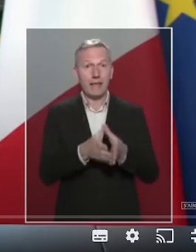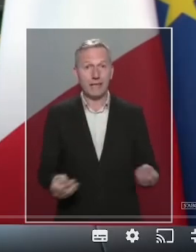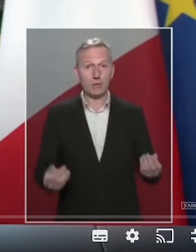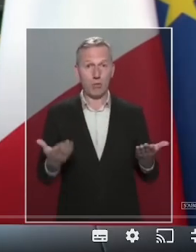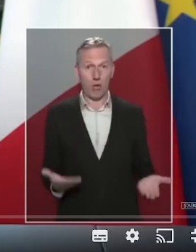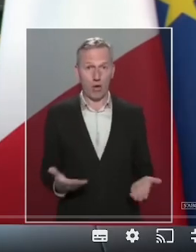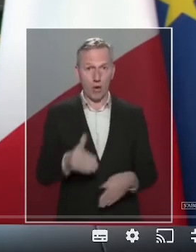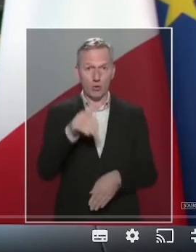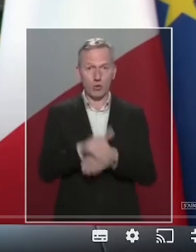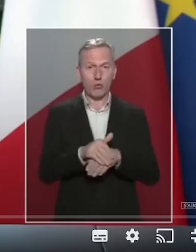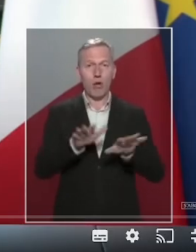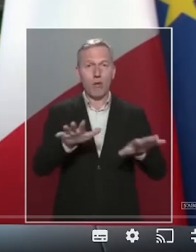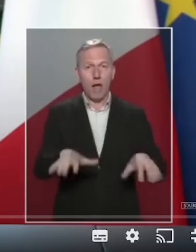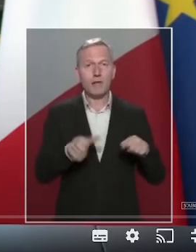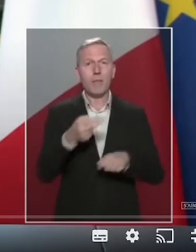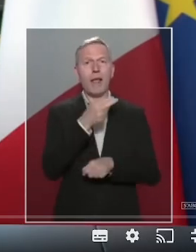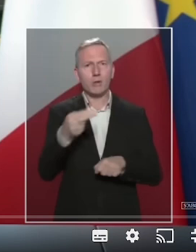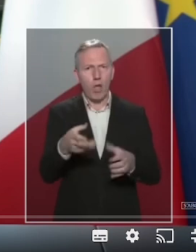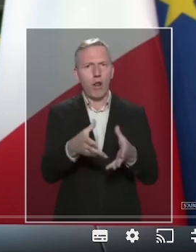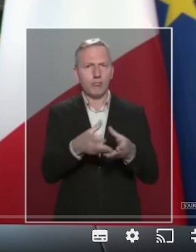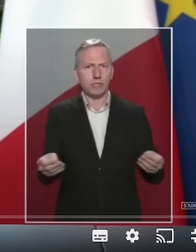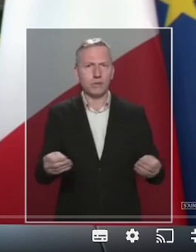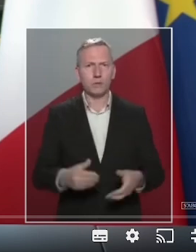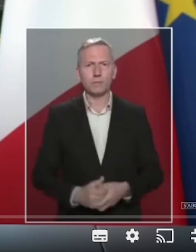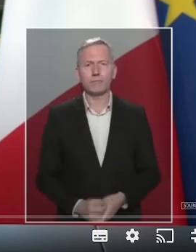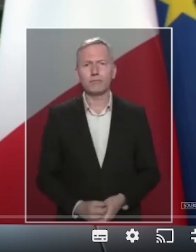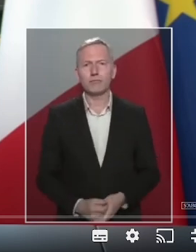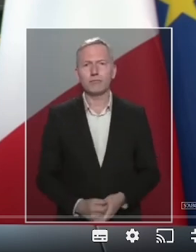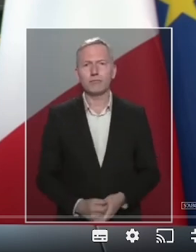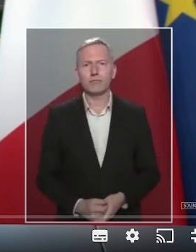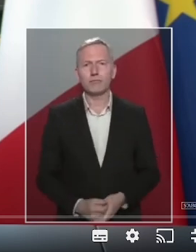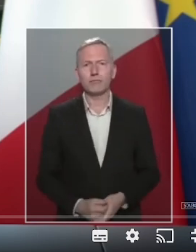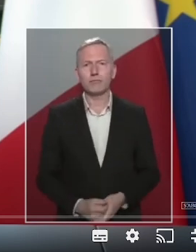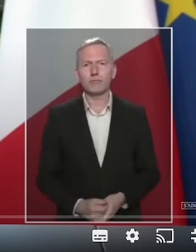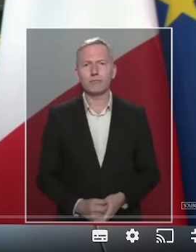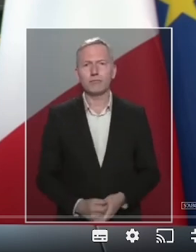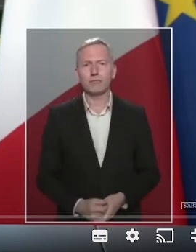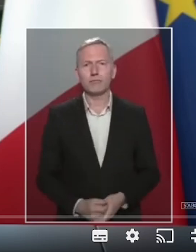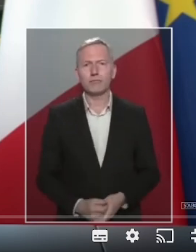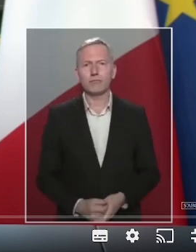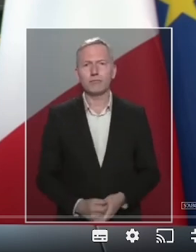soir l'Assemblée nationale. Je signerai dans quelques